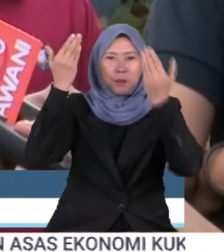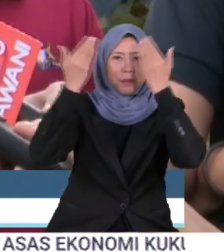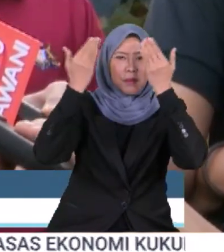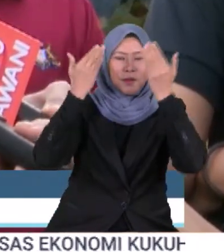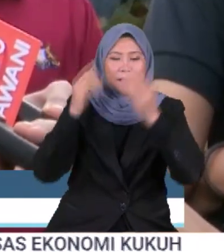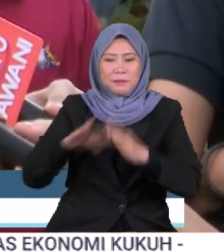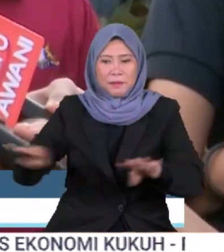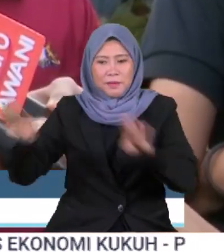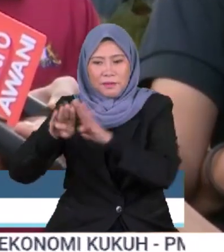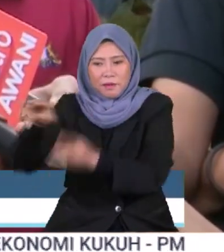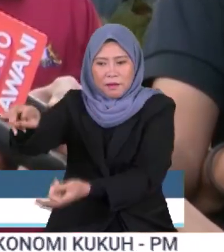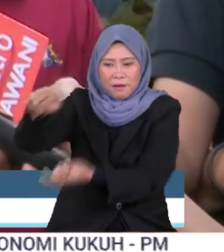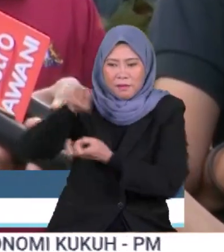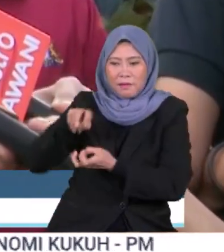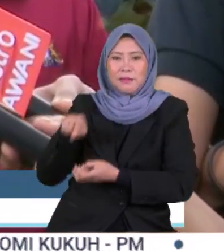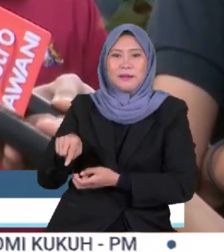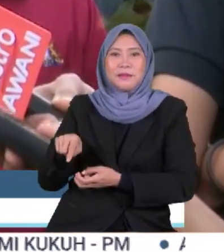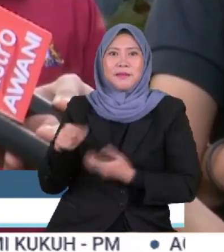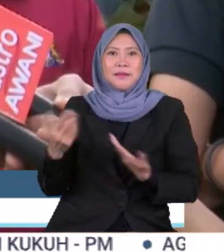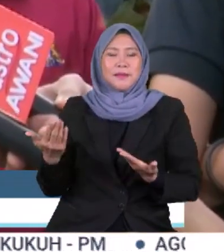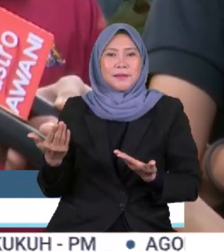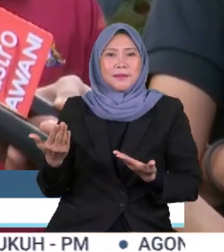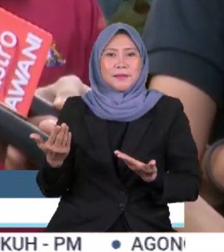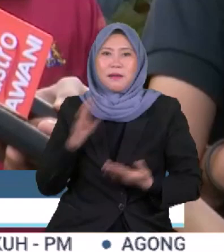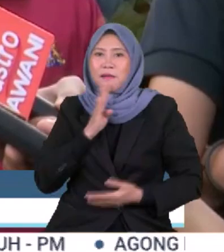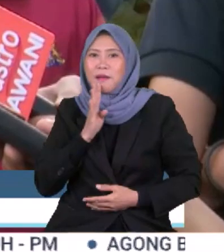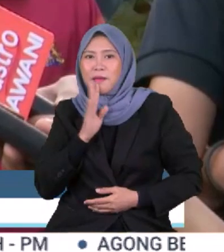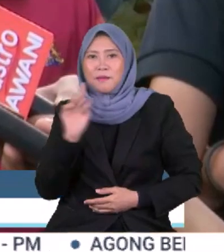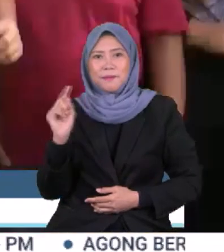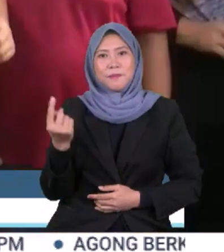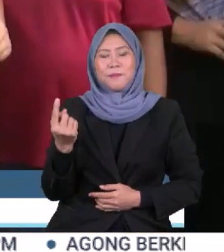yang yang berbentuk hearsay sahaja.